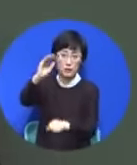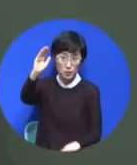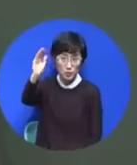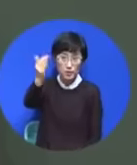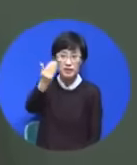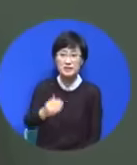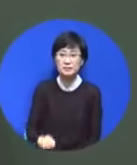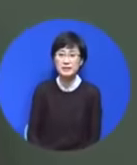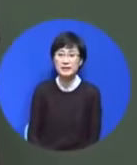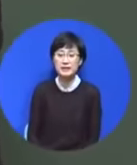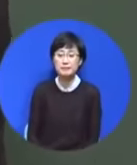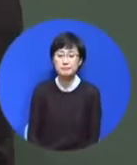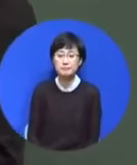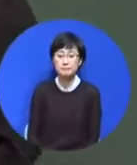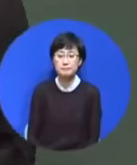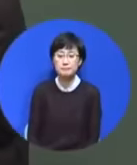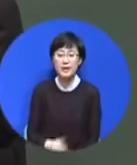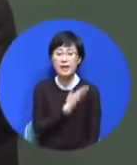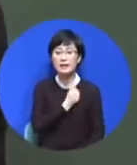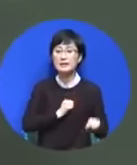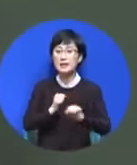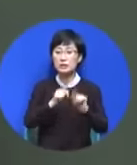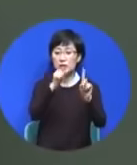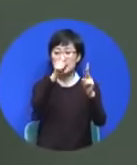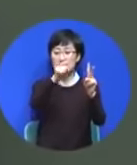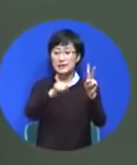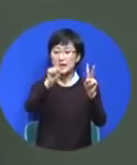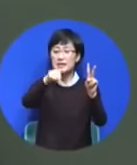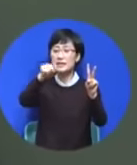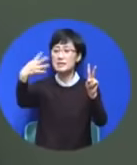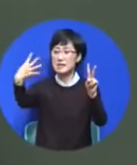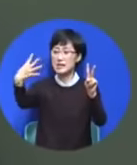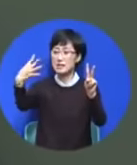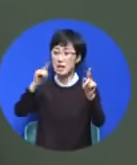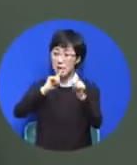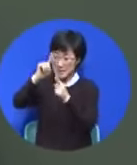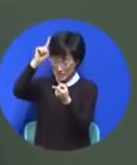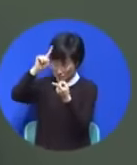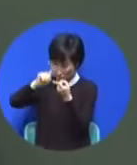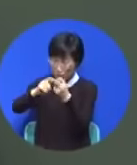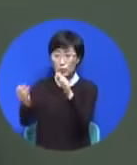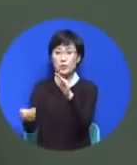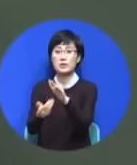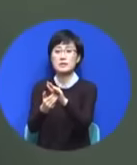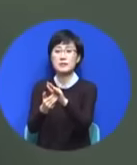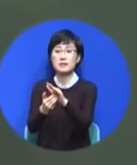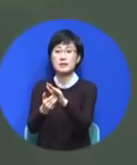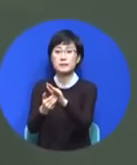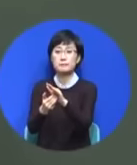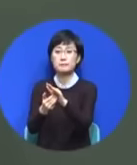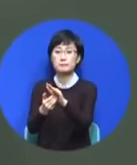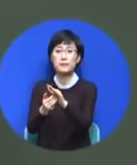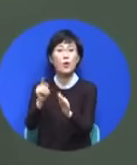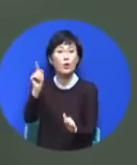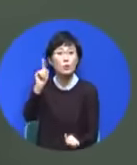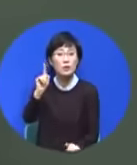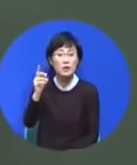오리라 이게 됐잖아요 뭘 말입니까 성의 사람을